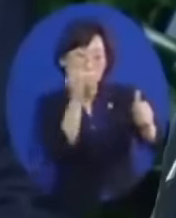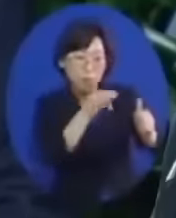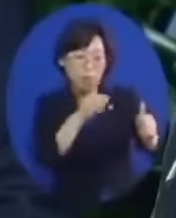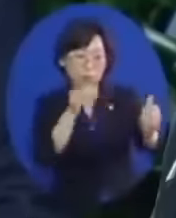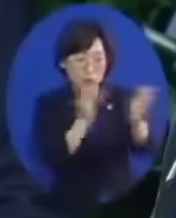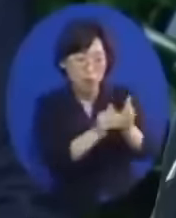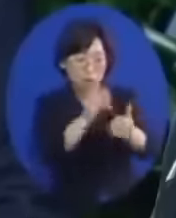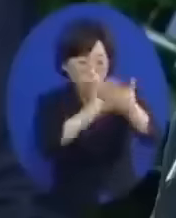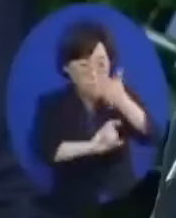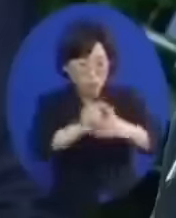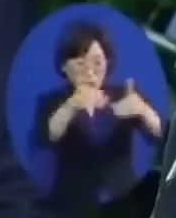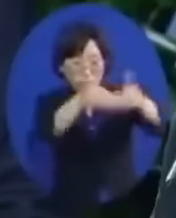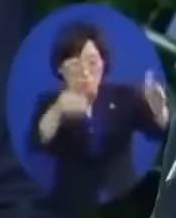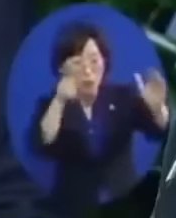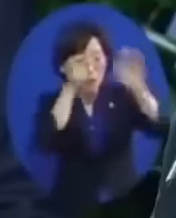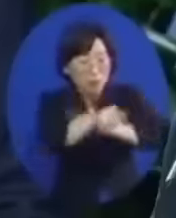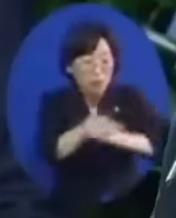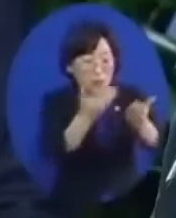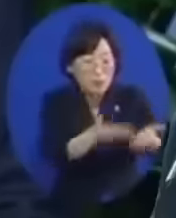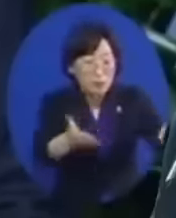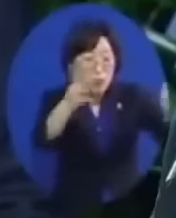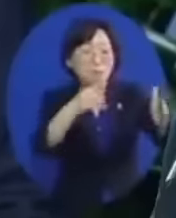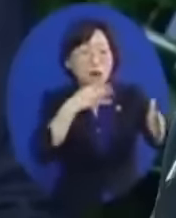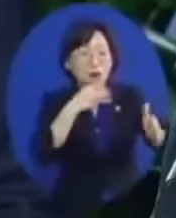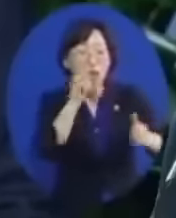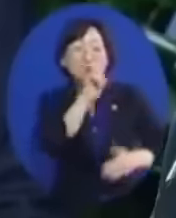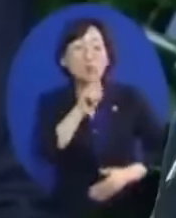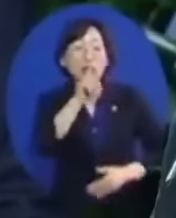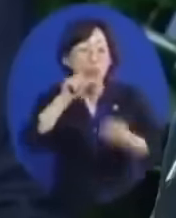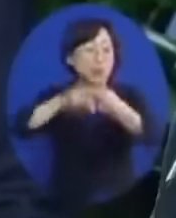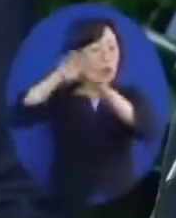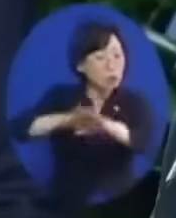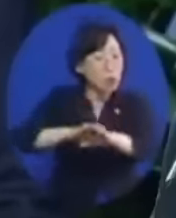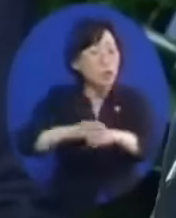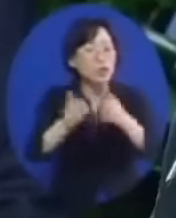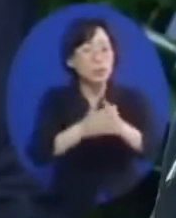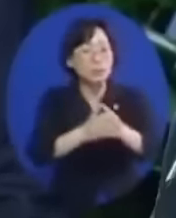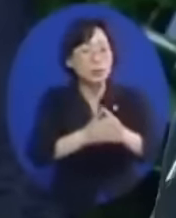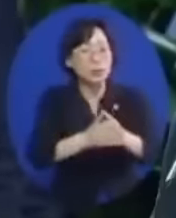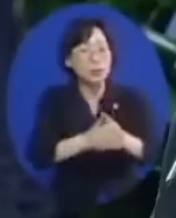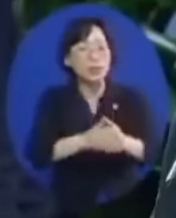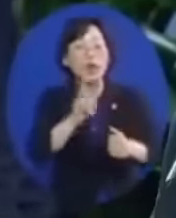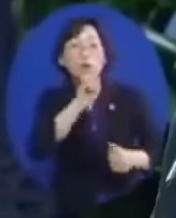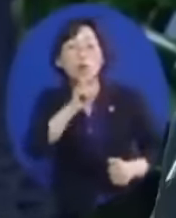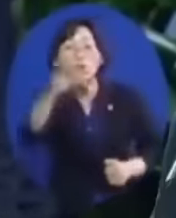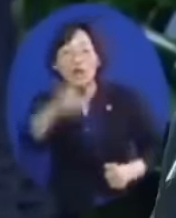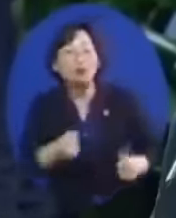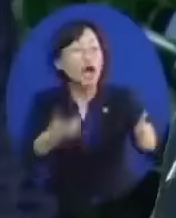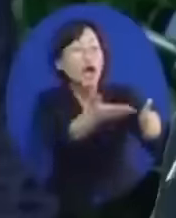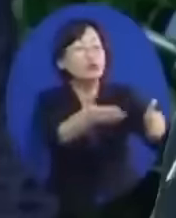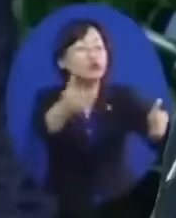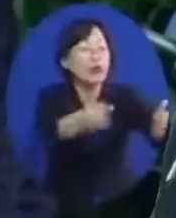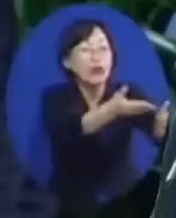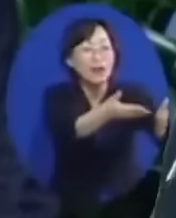와보니까 은쟁반만 가져가고 촉대는 안 가지고 왔더라. 빨리 뛰어들어가더니 촉대를 뜨고 자 이것도 가져가라.